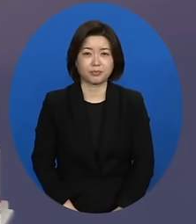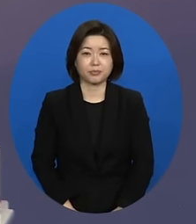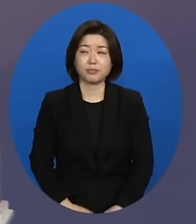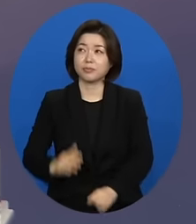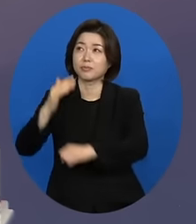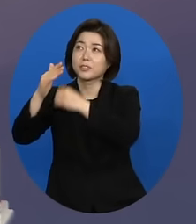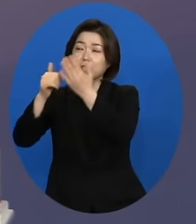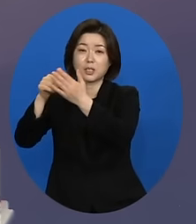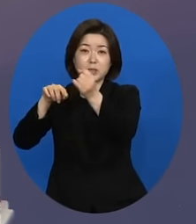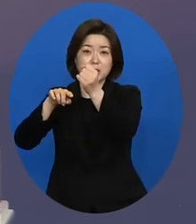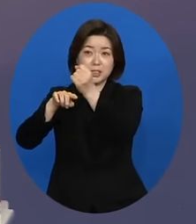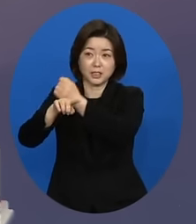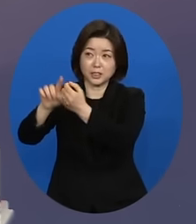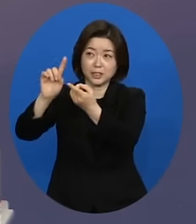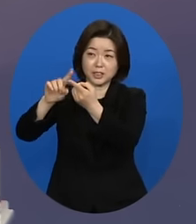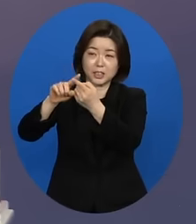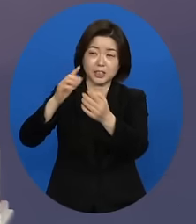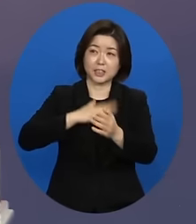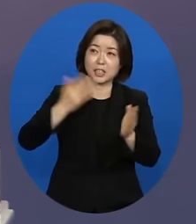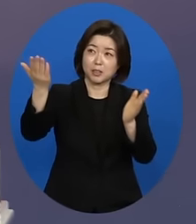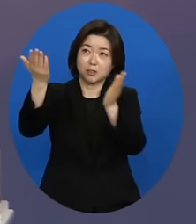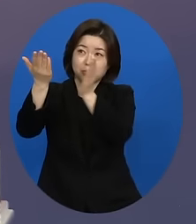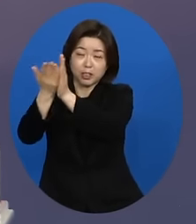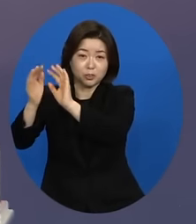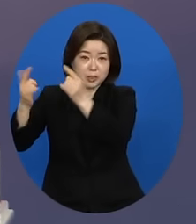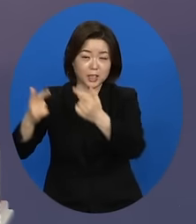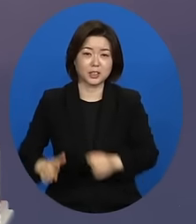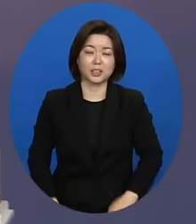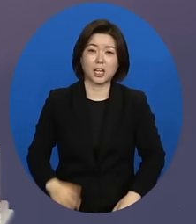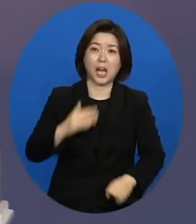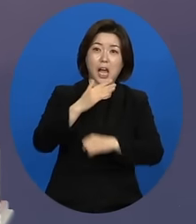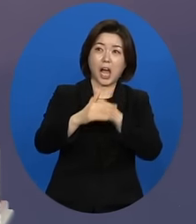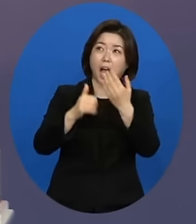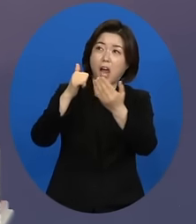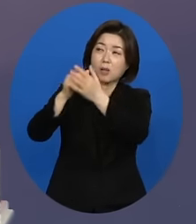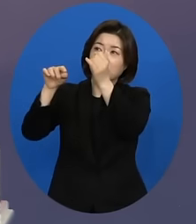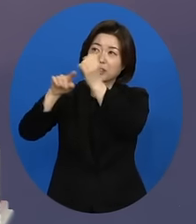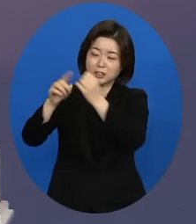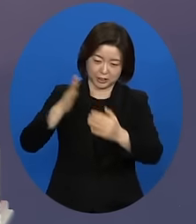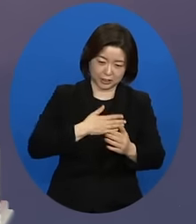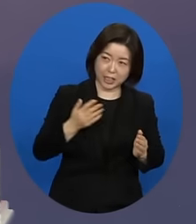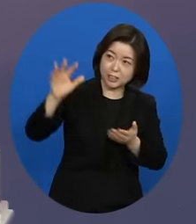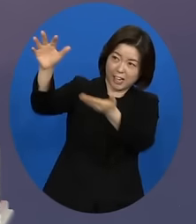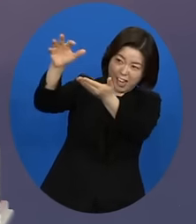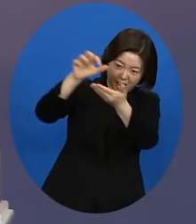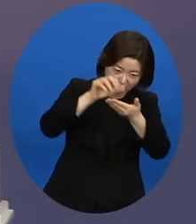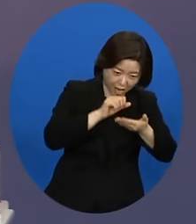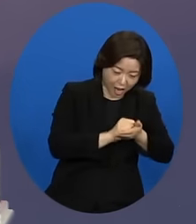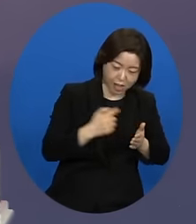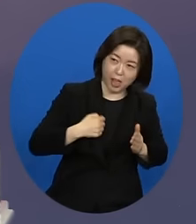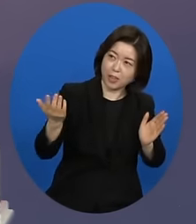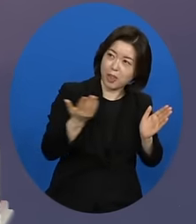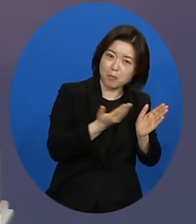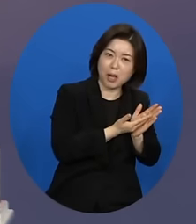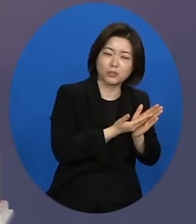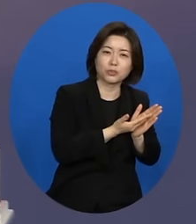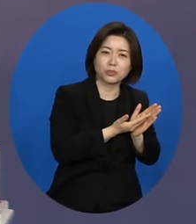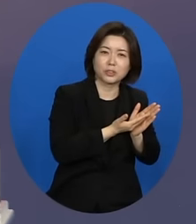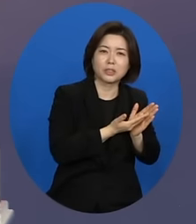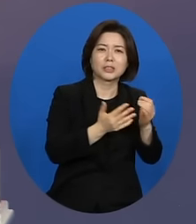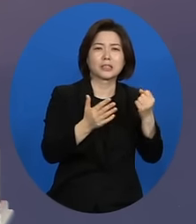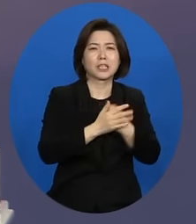하나님의 뜻에다가 나를 맞추지 않고 하나님을 내 뜻으로 끌어내리니까 어려운 거죠. 제 말이 맞아요?